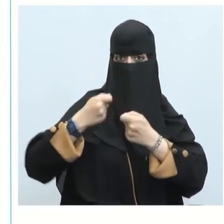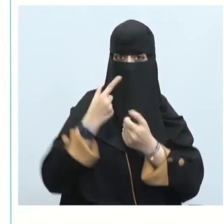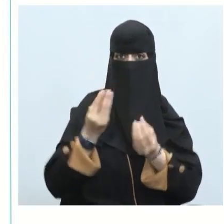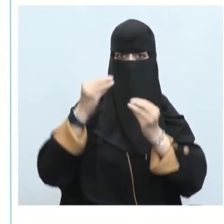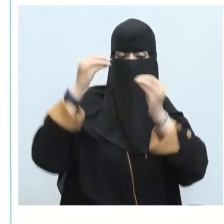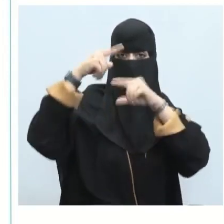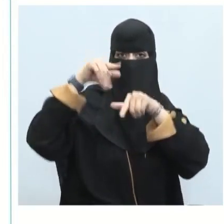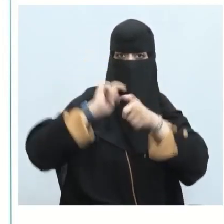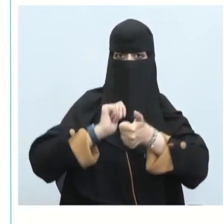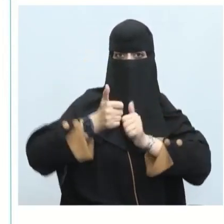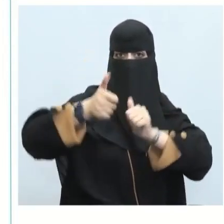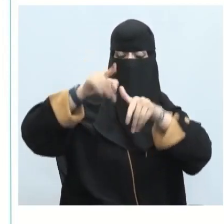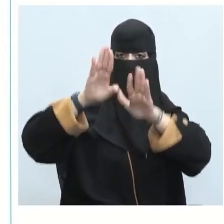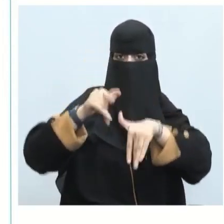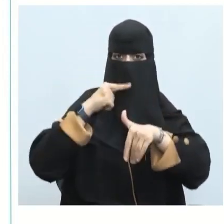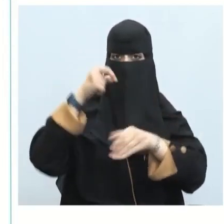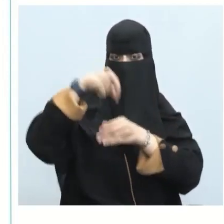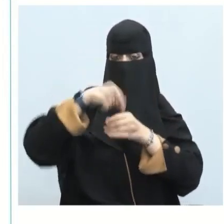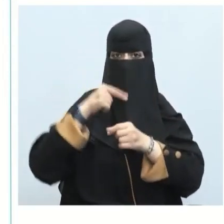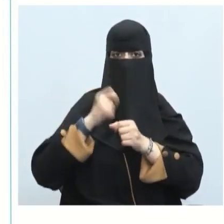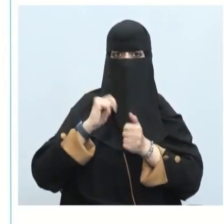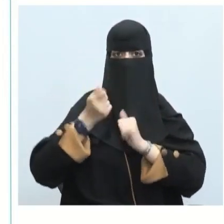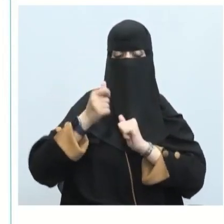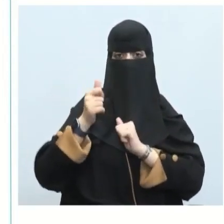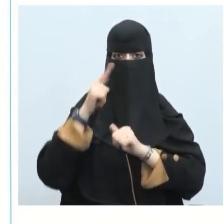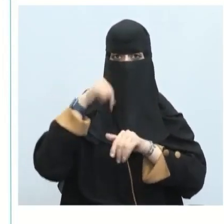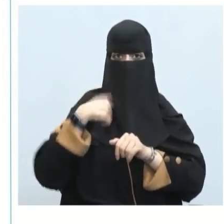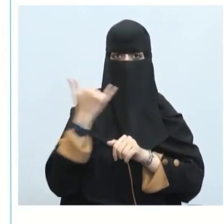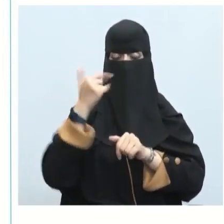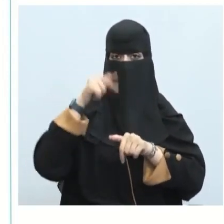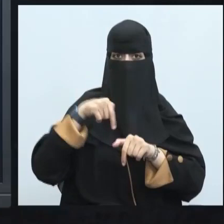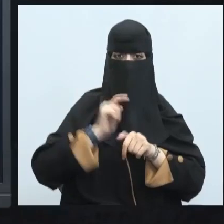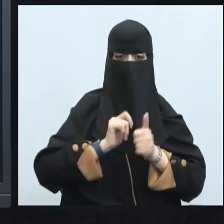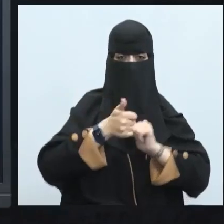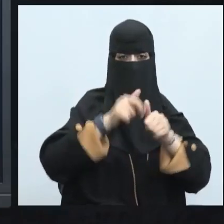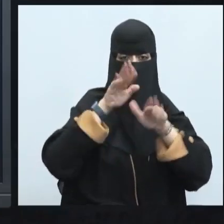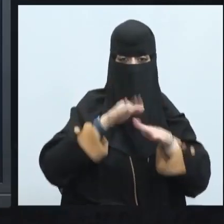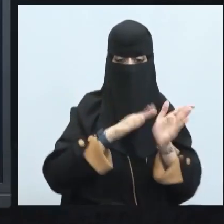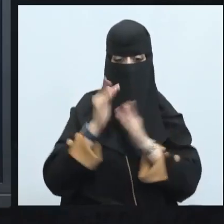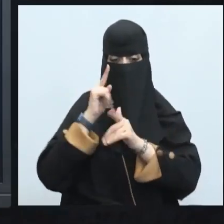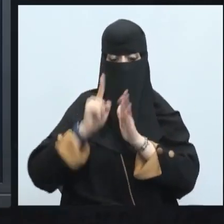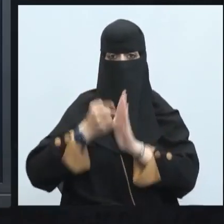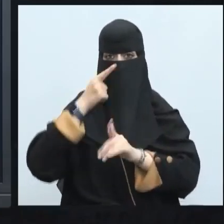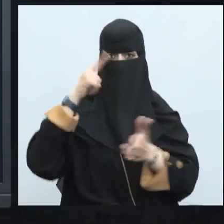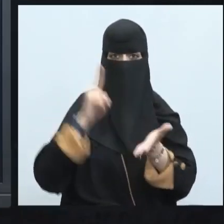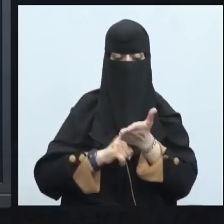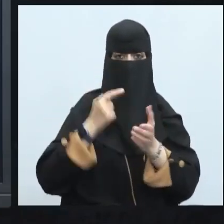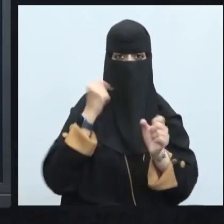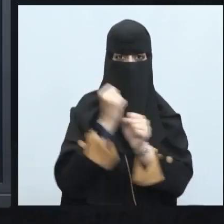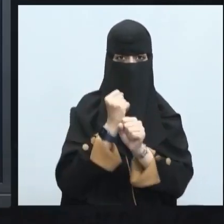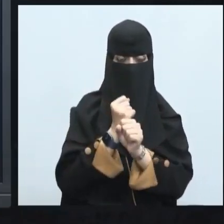زياده المنافسه في الاسعار اذا اهم تحديات التسويق الالكتروني ان